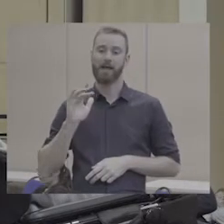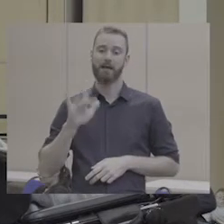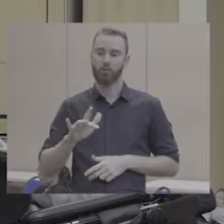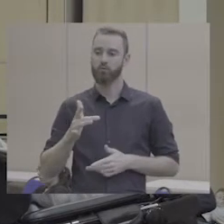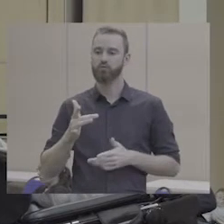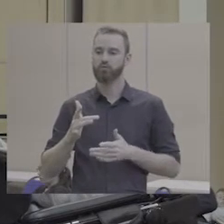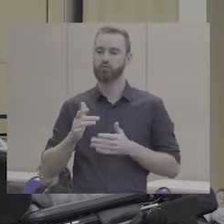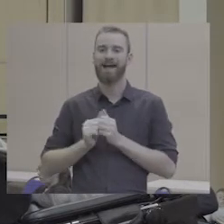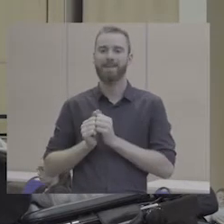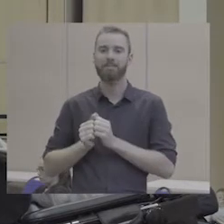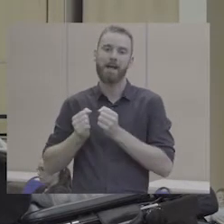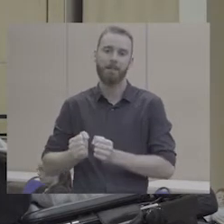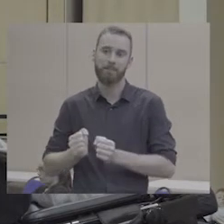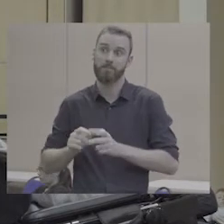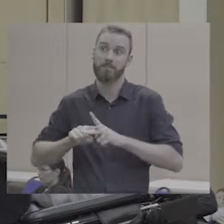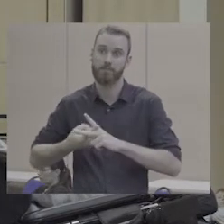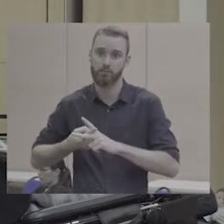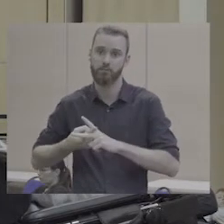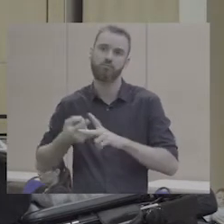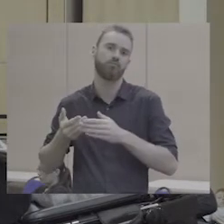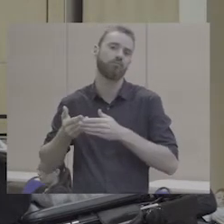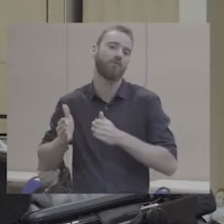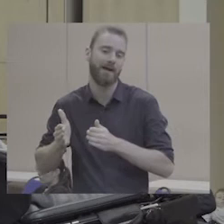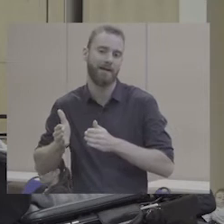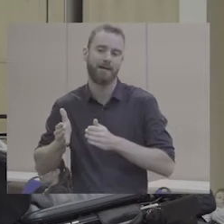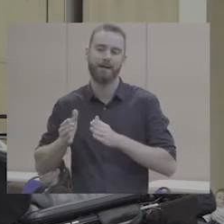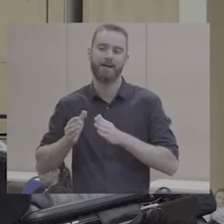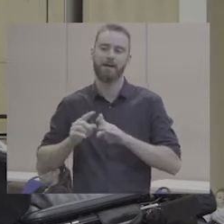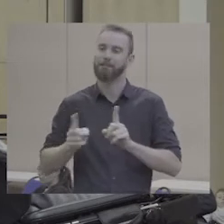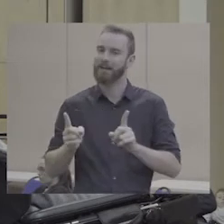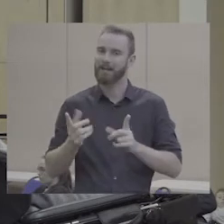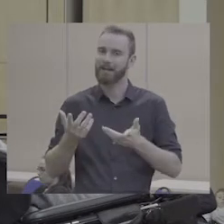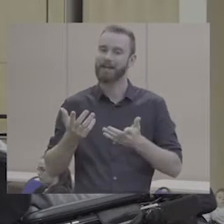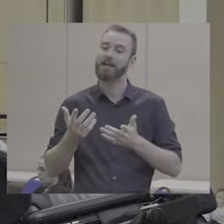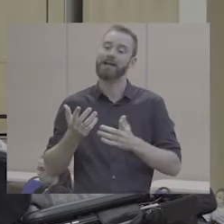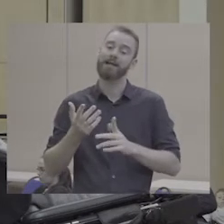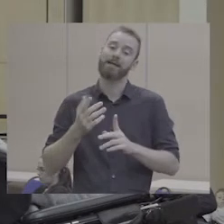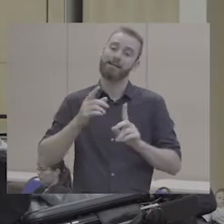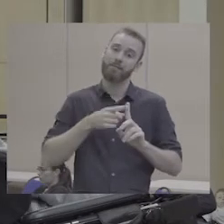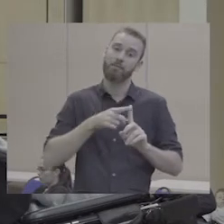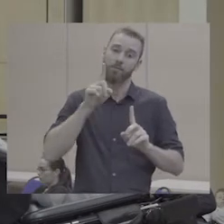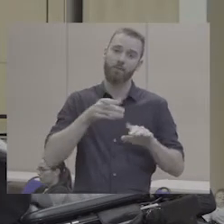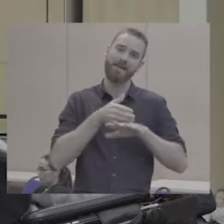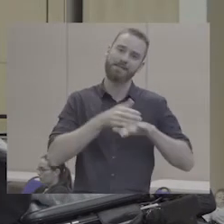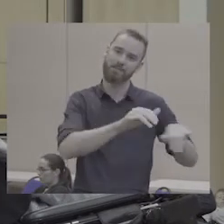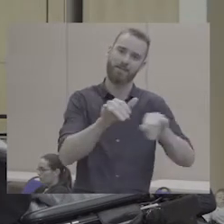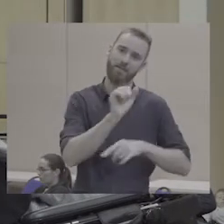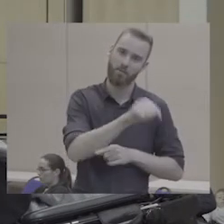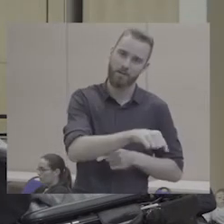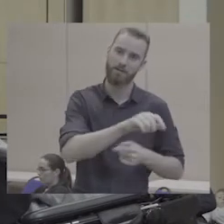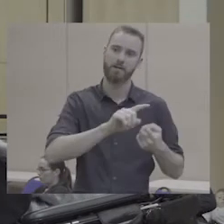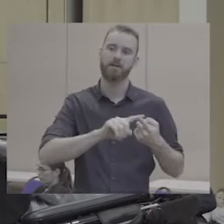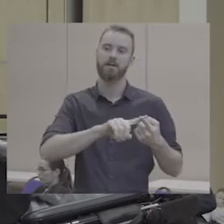occasion d'entrer. Mais c'est juste une partie de l'équation. Je suis 100 % d'accord qu'il faut avant tout miser sur l'accessibilité universelle,